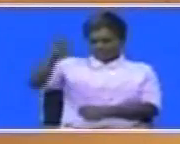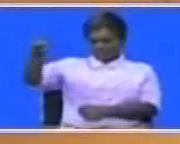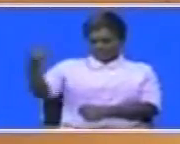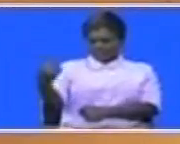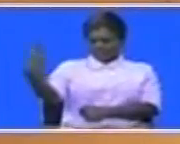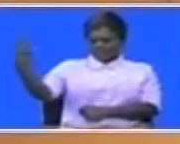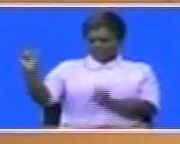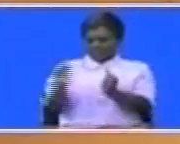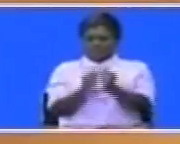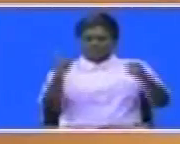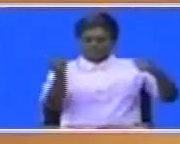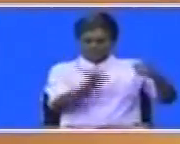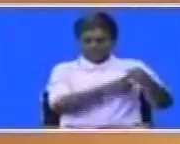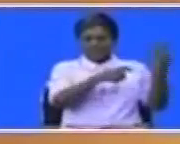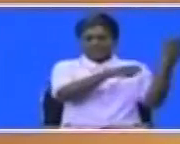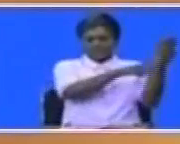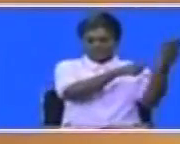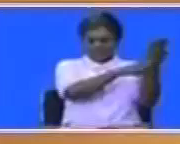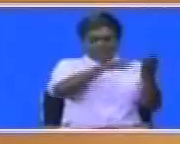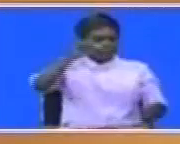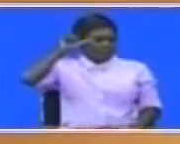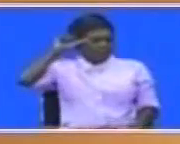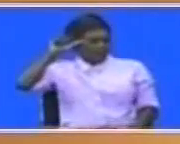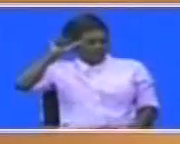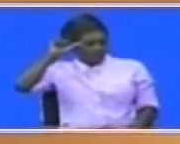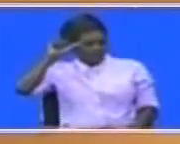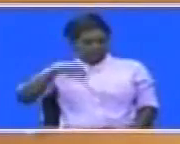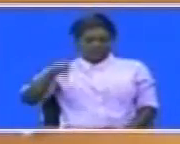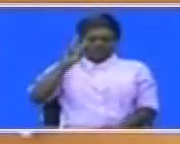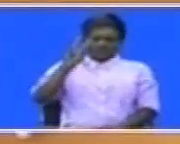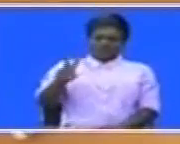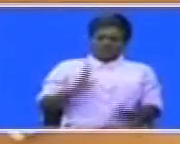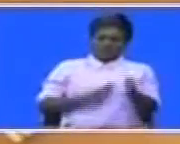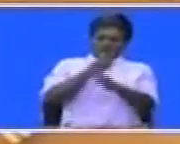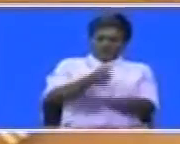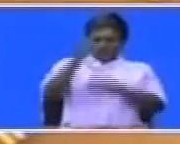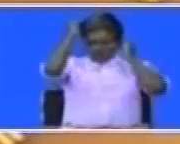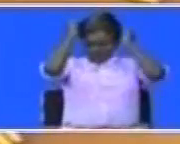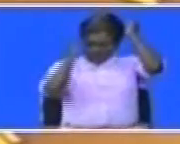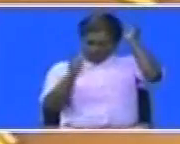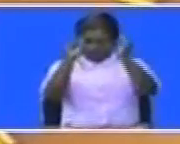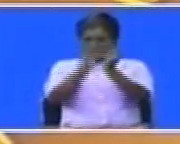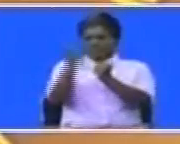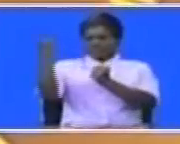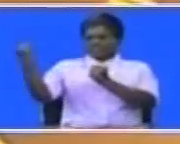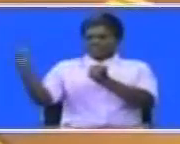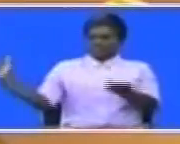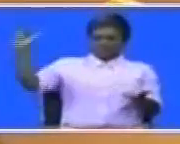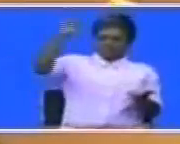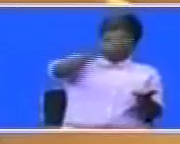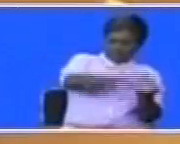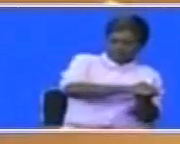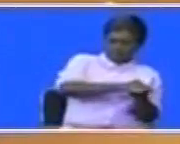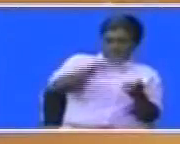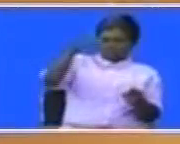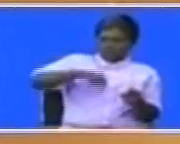mwaka 2016. Jina langu ni Ali Manzu. Mtazamaji, zaidi ya wanajeshi 15 waliwasili mchana wa leo